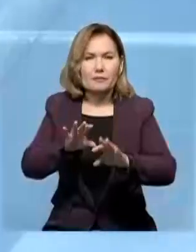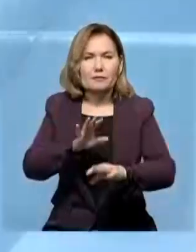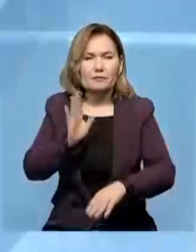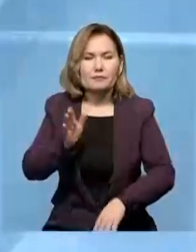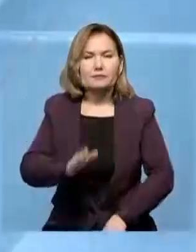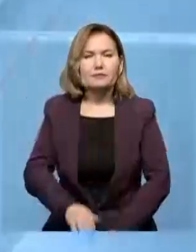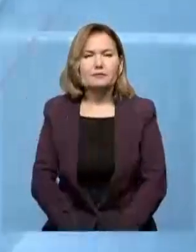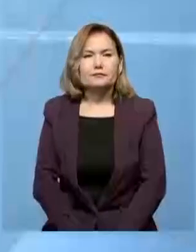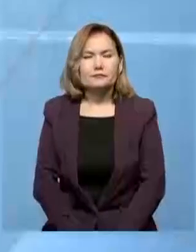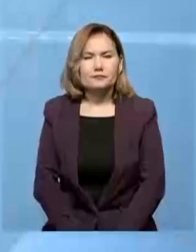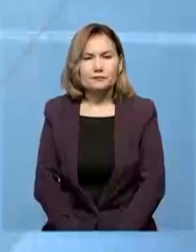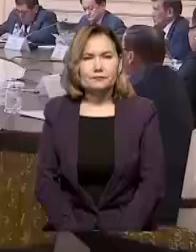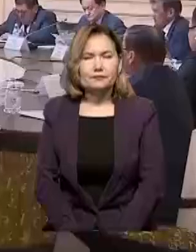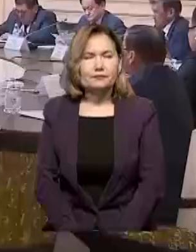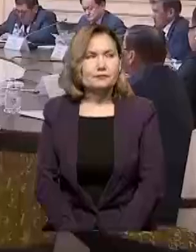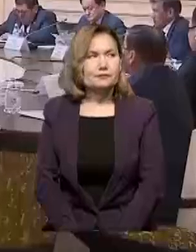тарқатады.